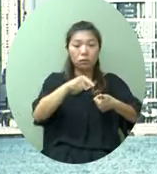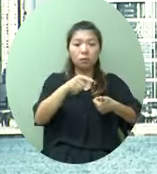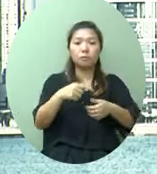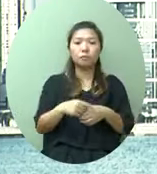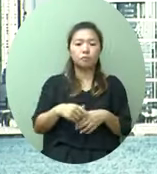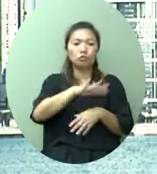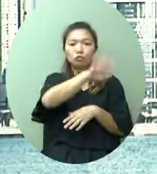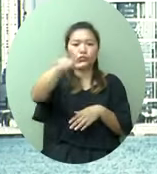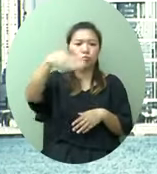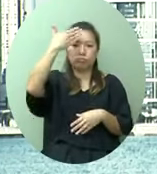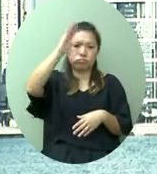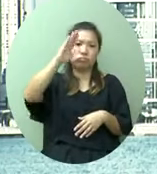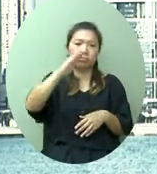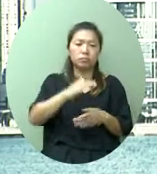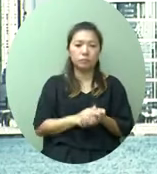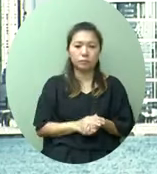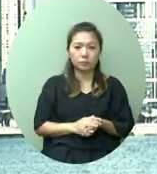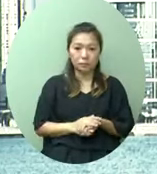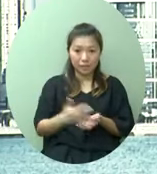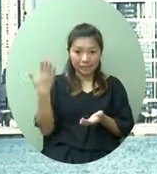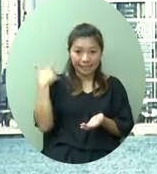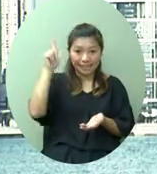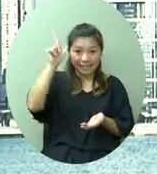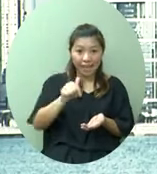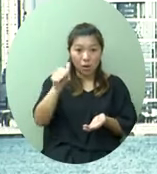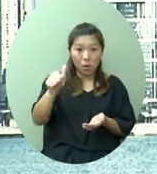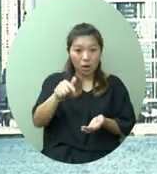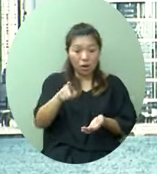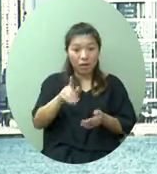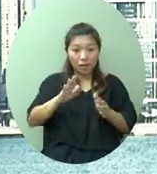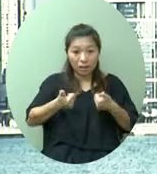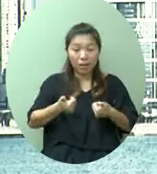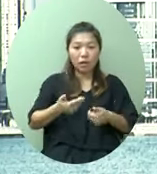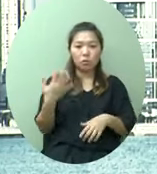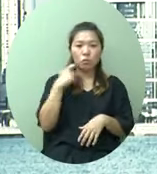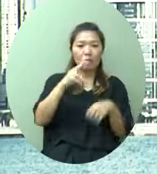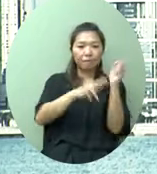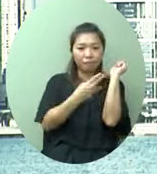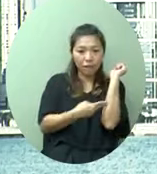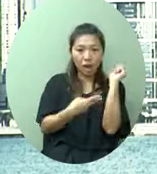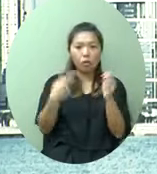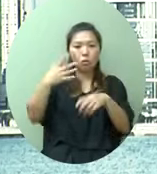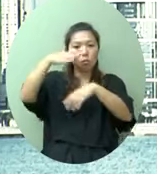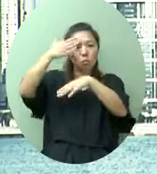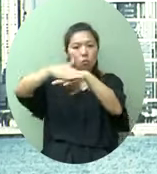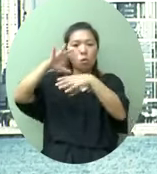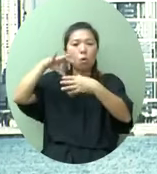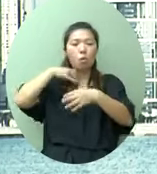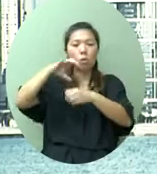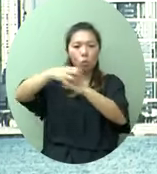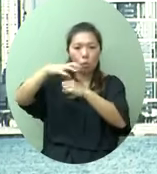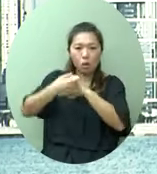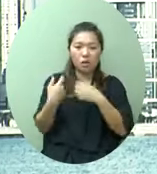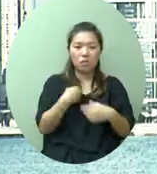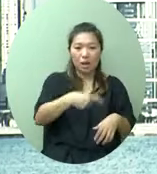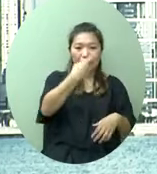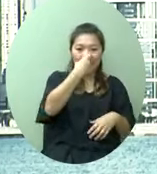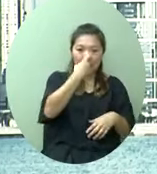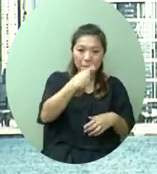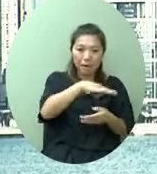有目共睹，無論是我們的傳統優勢、法治精神、我們的國際聯繫、我們的使用的英語環